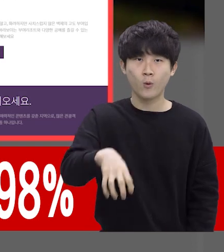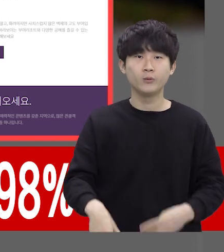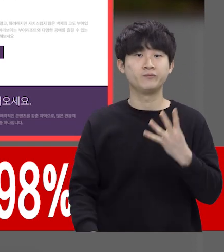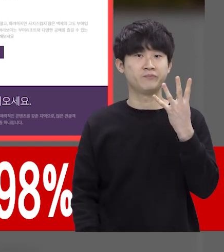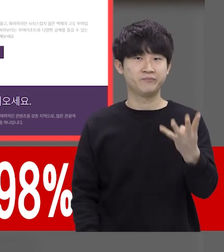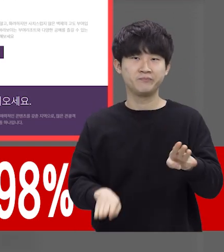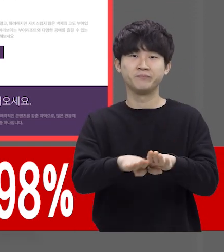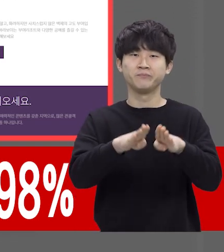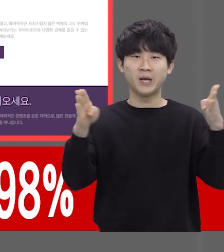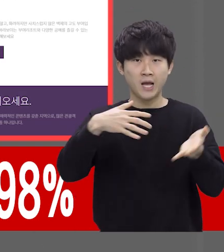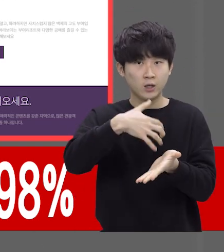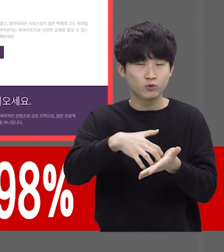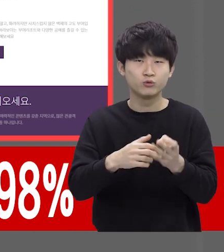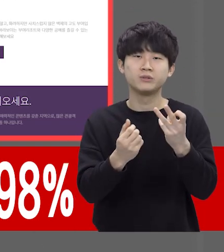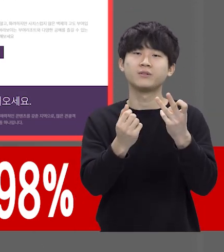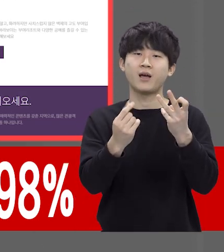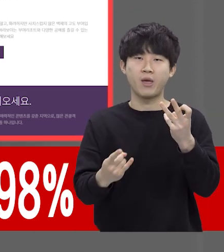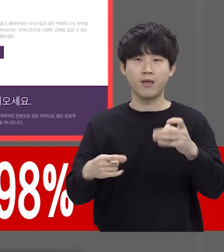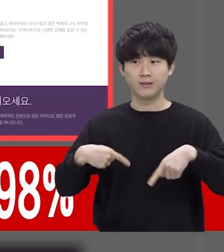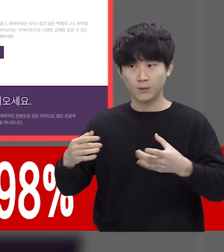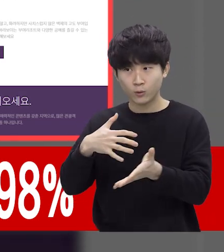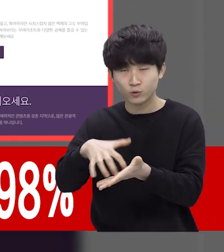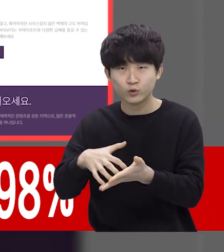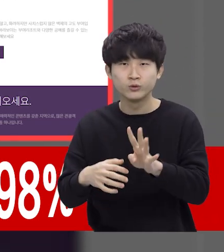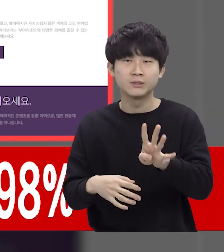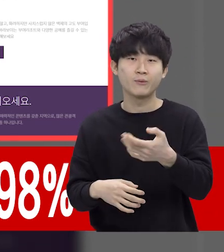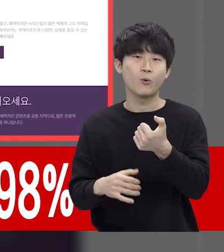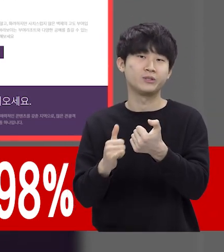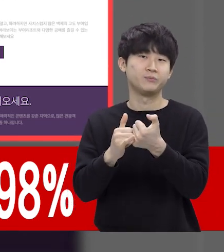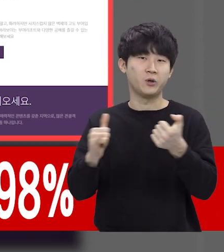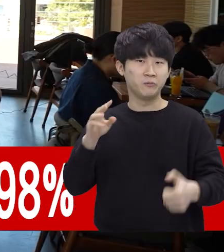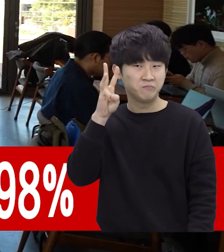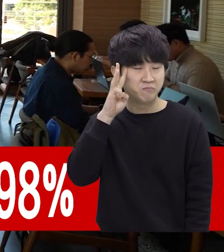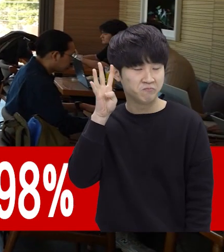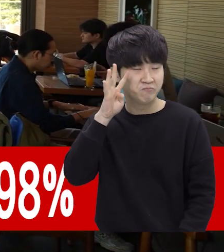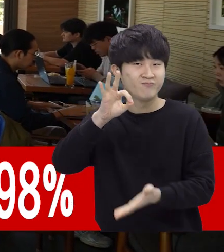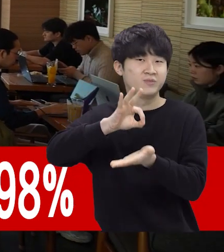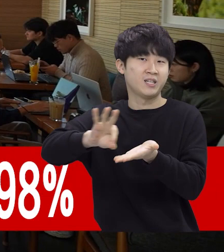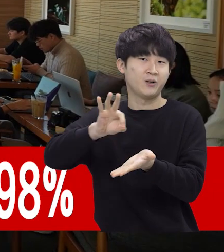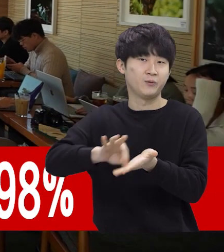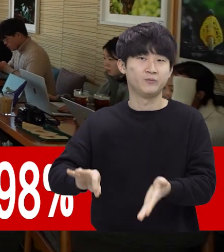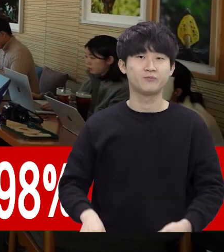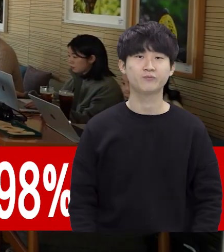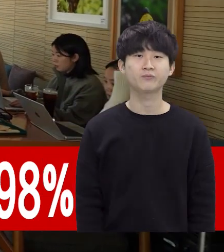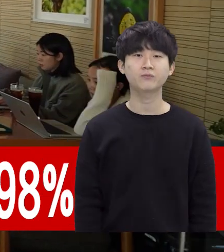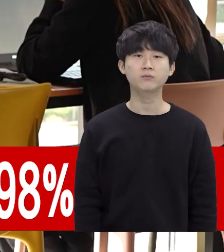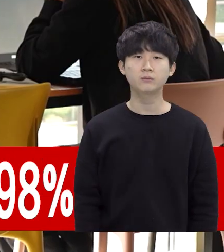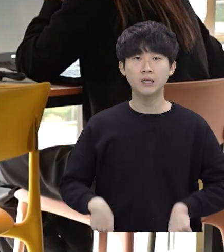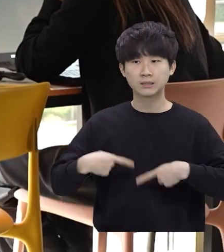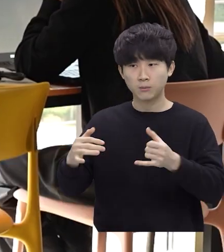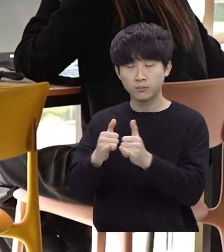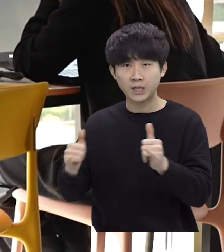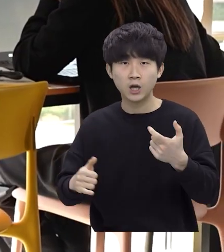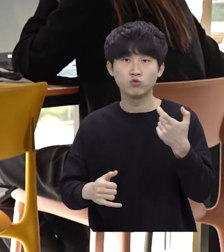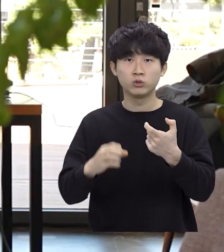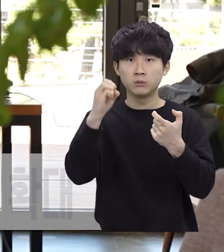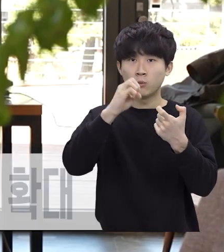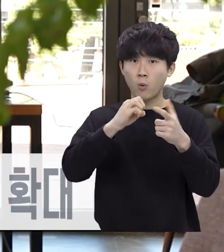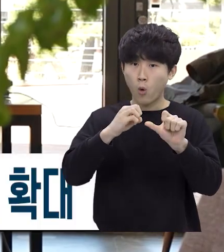태안, 부여와 예산 등 4개 시군에서 3박 4일 일정으로 운영해 450명이 참가했는데요. 참가자